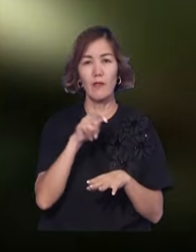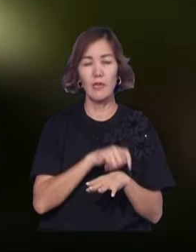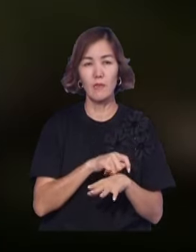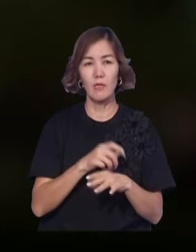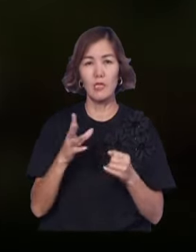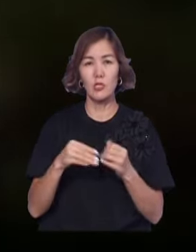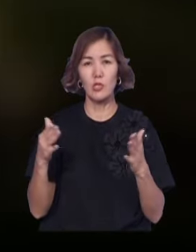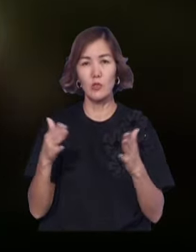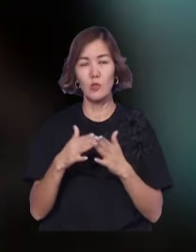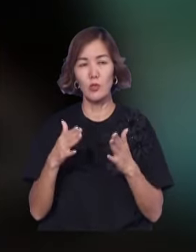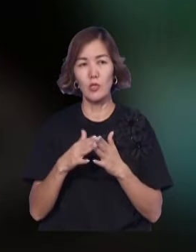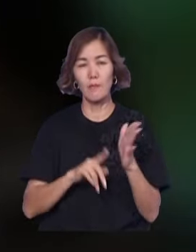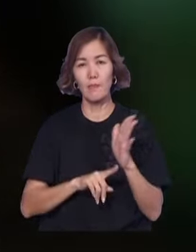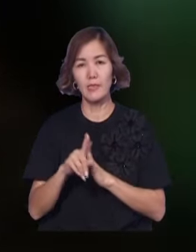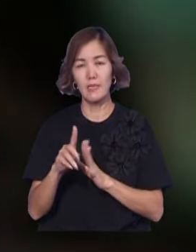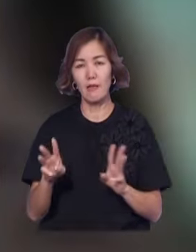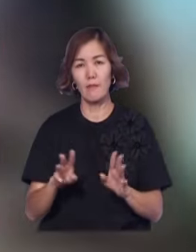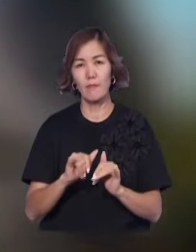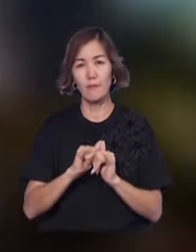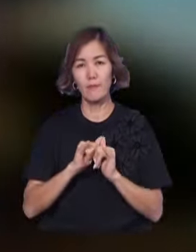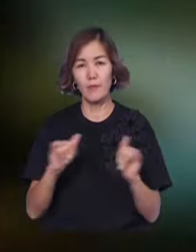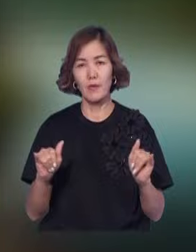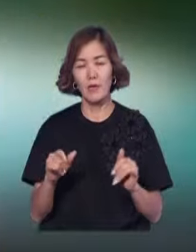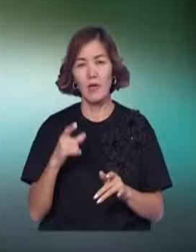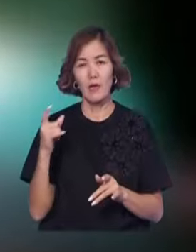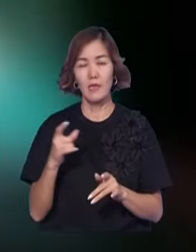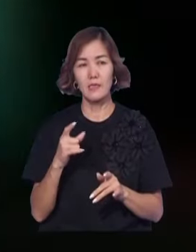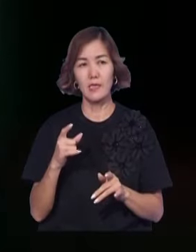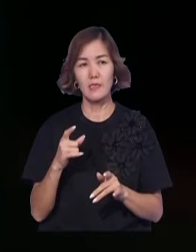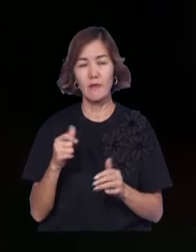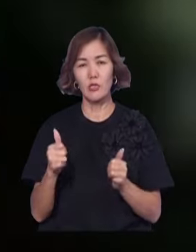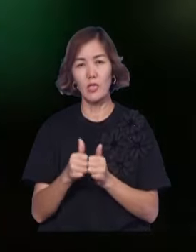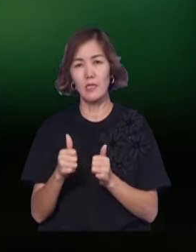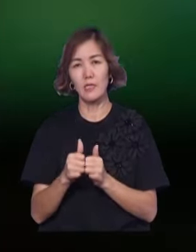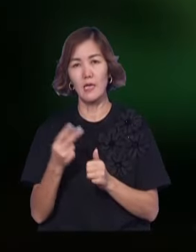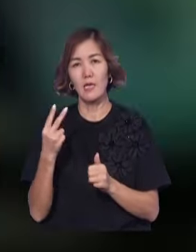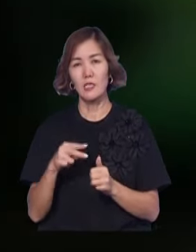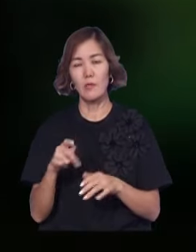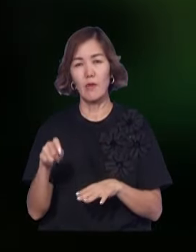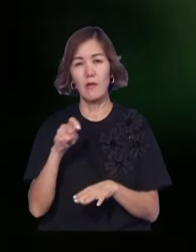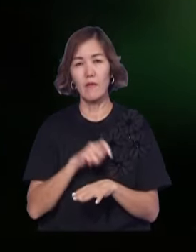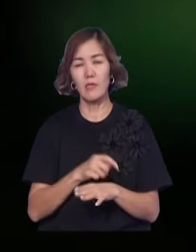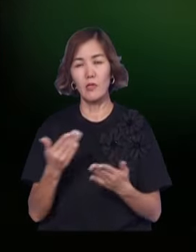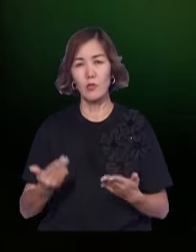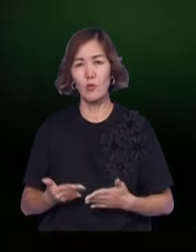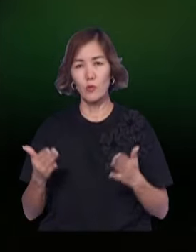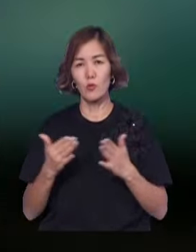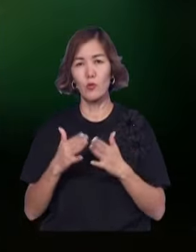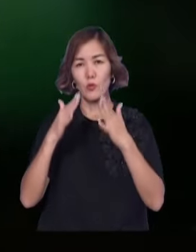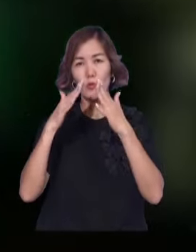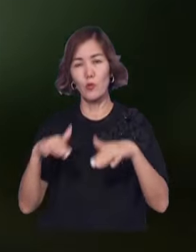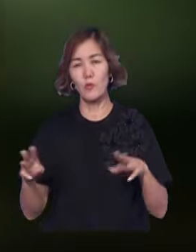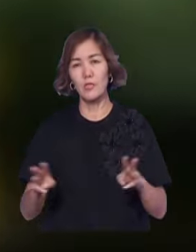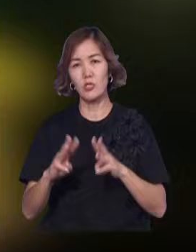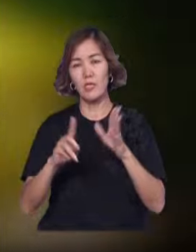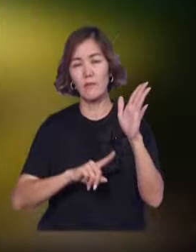жеке тұрғын үйдің ауласында орын алып, шаруашылық құрылысы өртенді. Екінші жағдай 20 шаршы метрлік тұрғын үйдің төбе жабыны